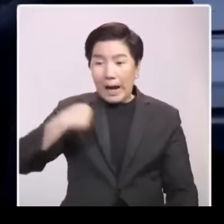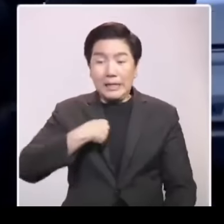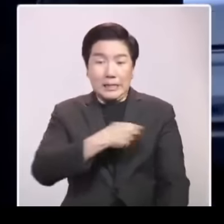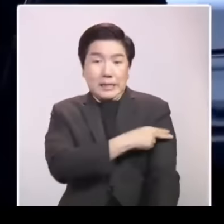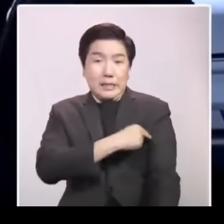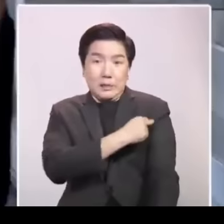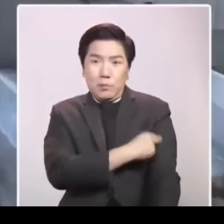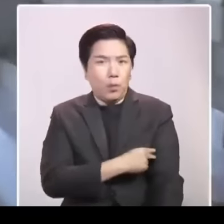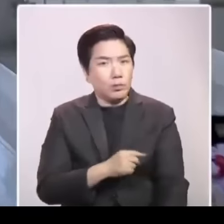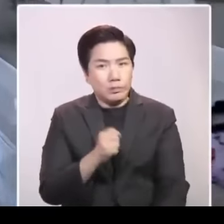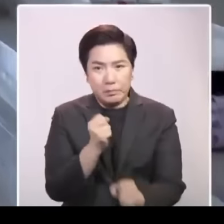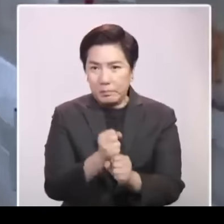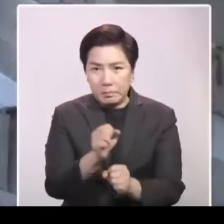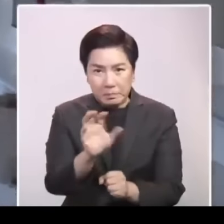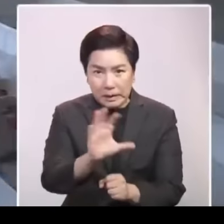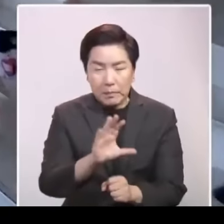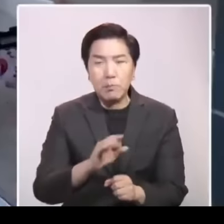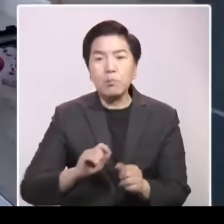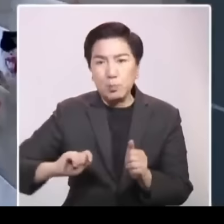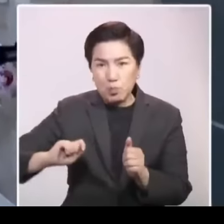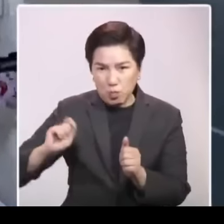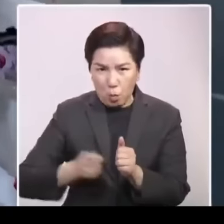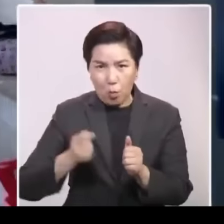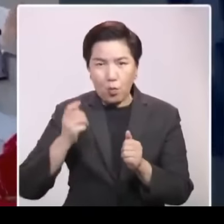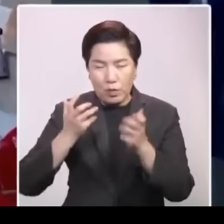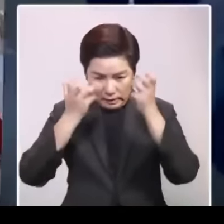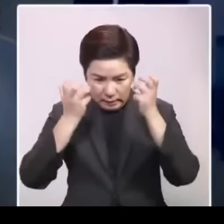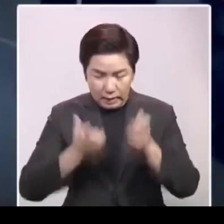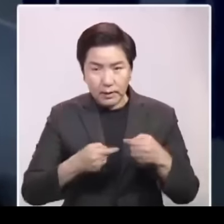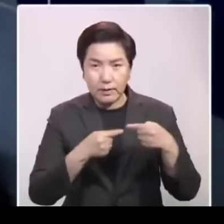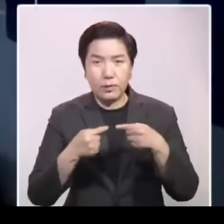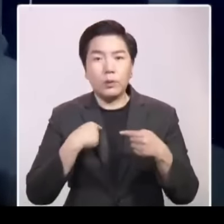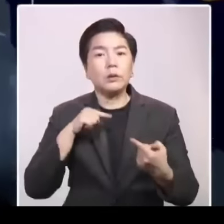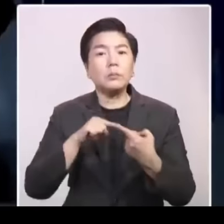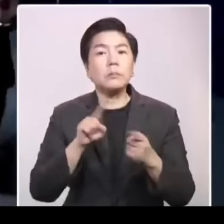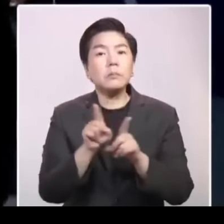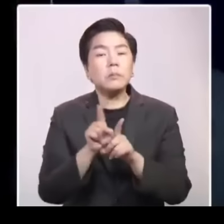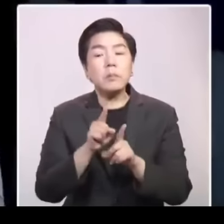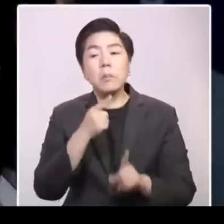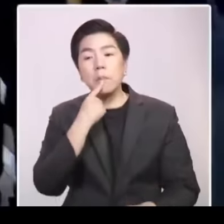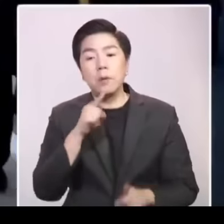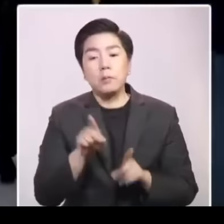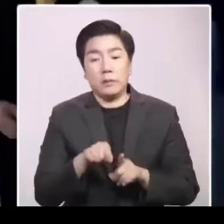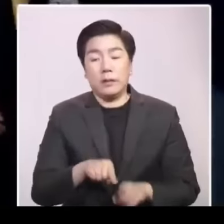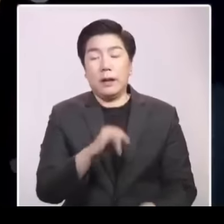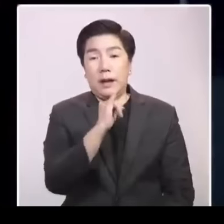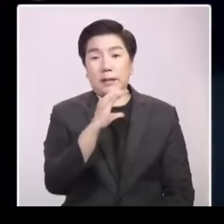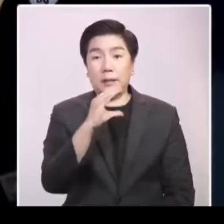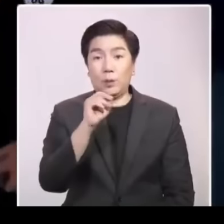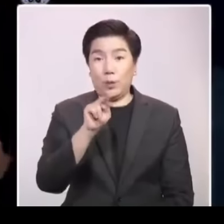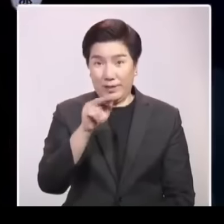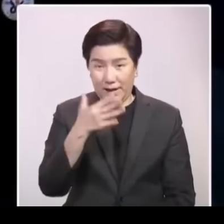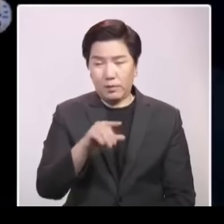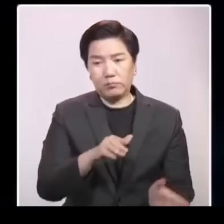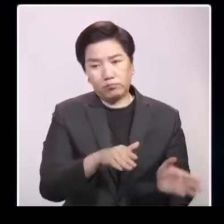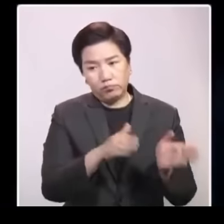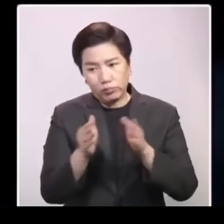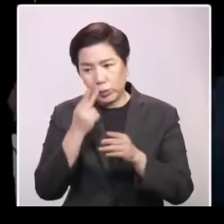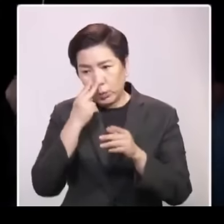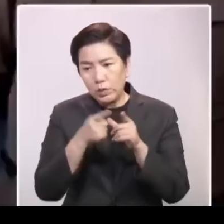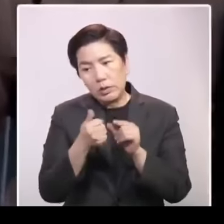เข้าใจผิดนะฮะเนื่องจากว่าจะมีโทษร้ายแรงตามมาอันนี้คือนอกจากกรณีของดีไอคอนกรุ๊ปแล้วเนี่ยไปตรวจสอบ